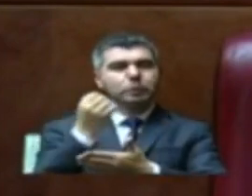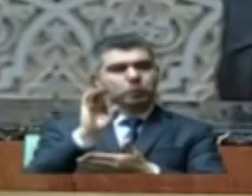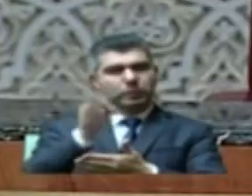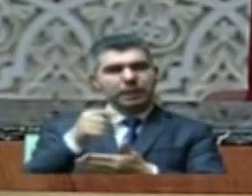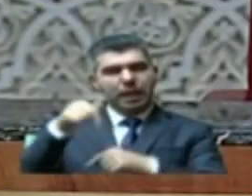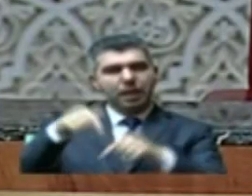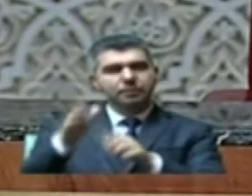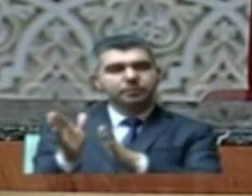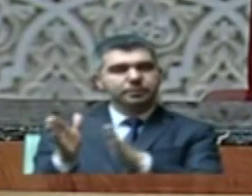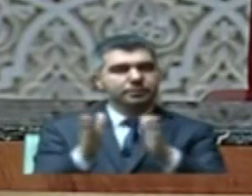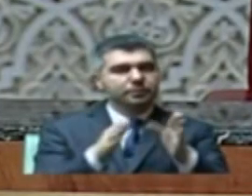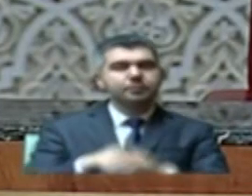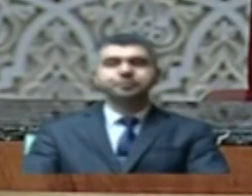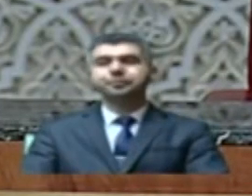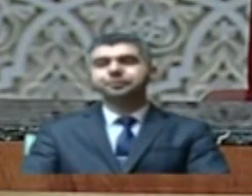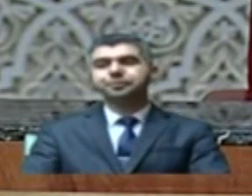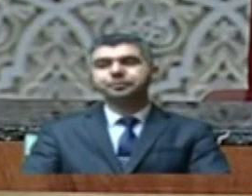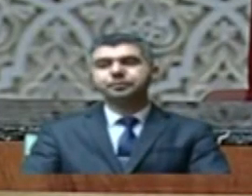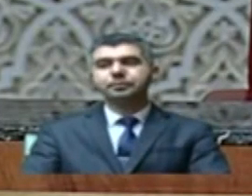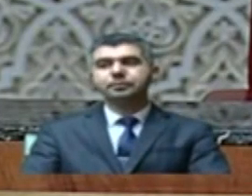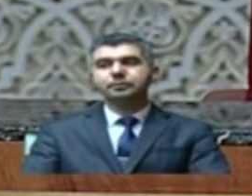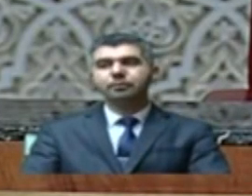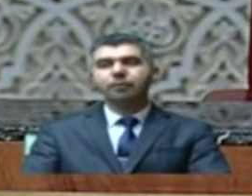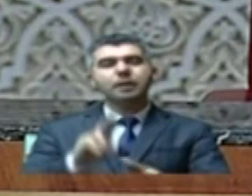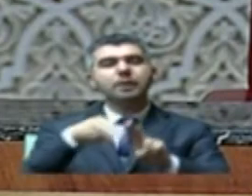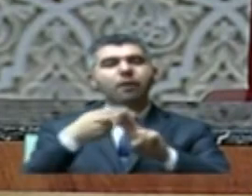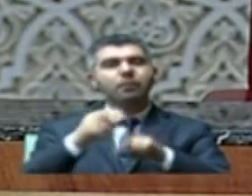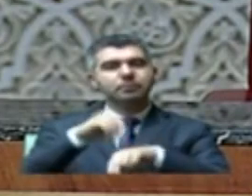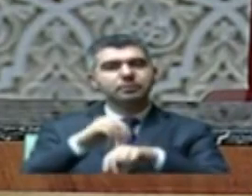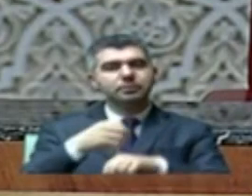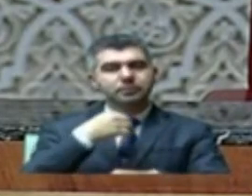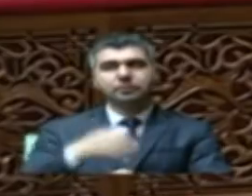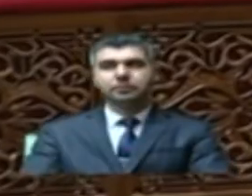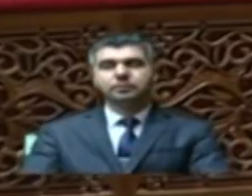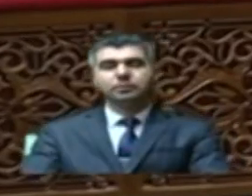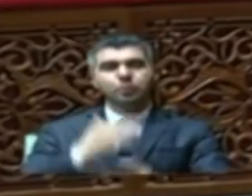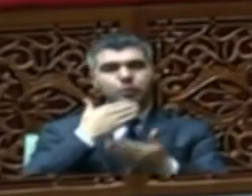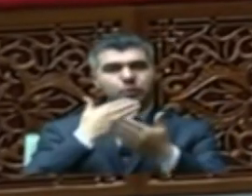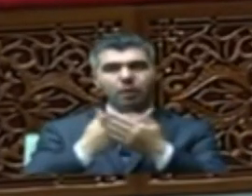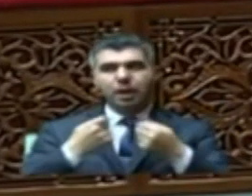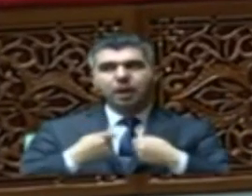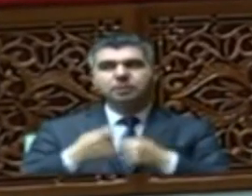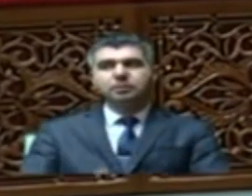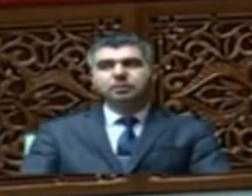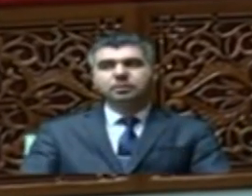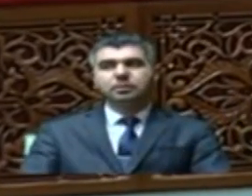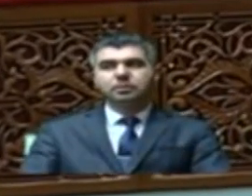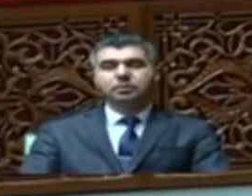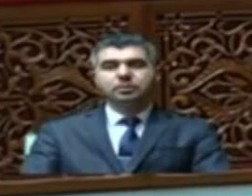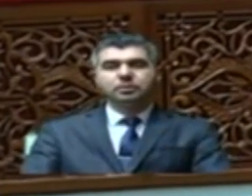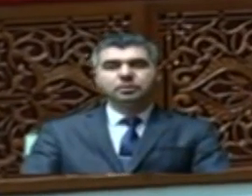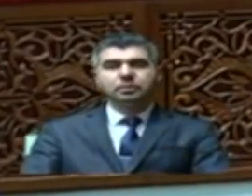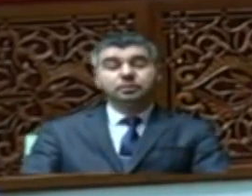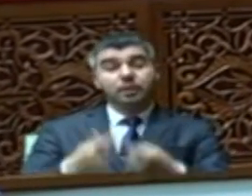الرئيس. شكرا السيد كاتب الدولة، لكم الكلمة سيد المستشار في إطار التعقيب. شكرا سيد الرئيس. سيد الوزير، بالنسبة للقطاع